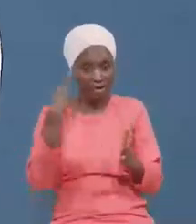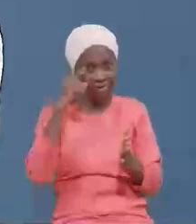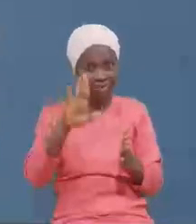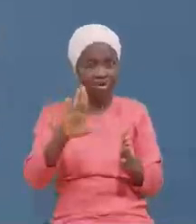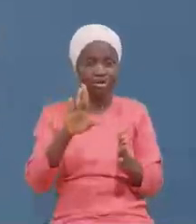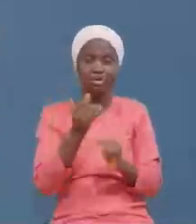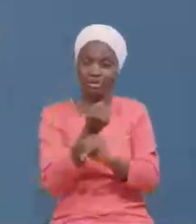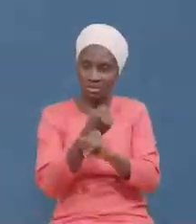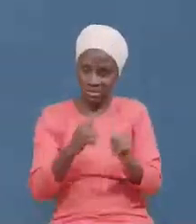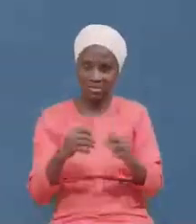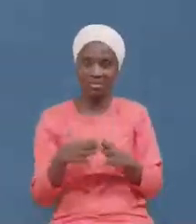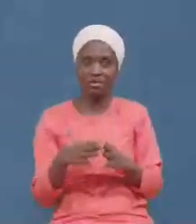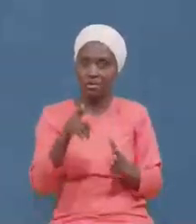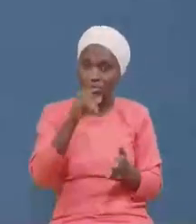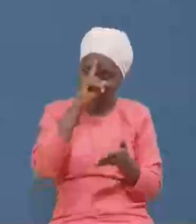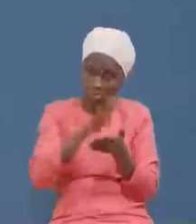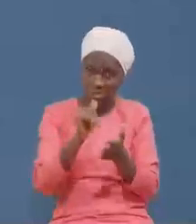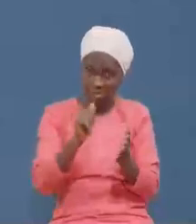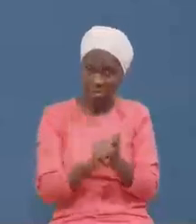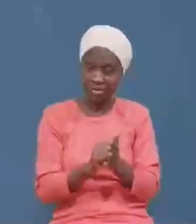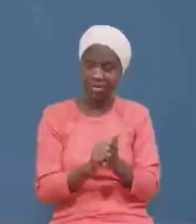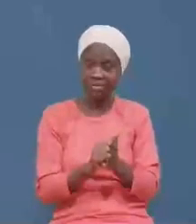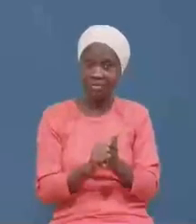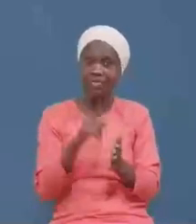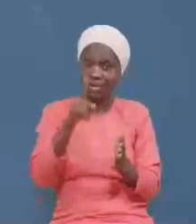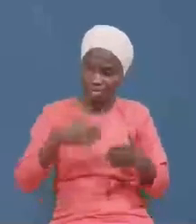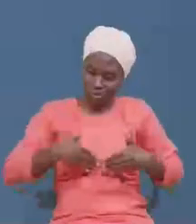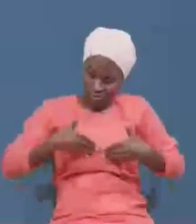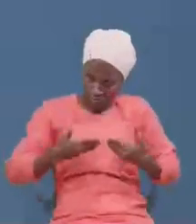Vous croyez à ça. Vous confessez cela.